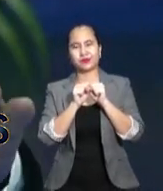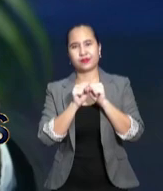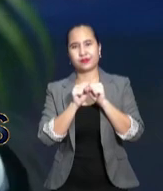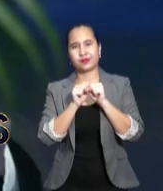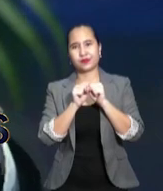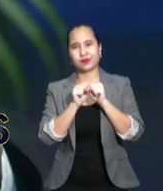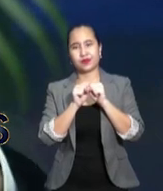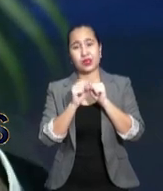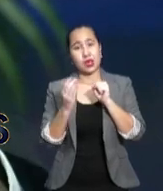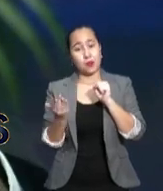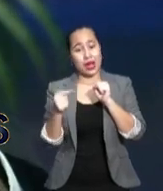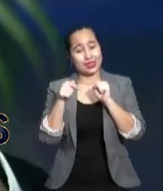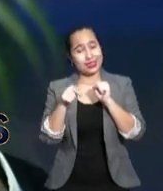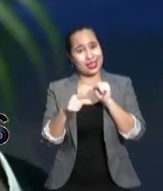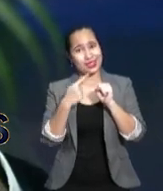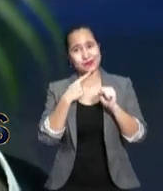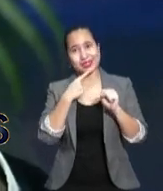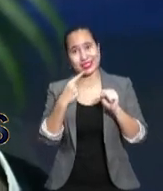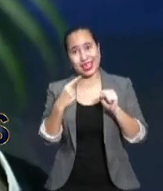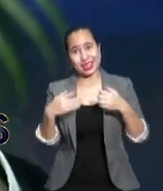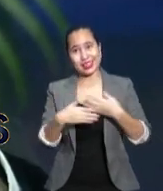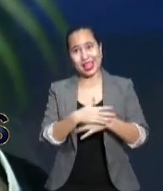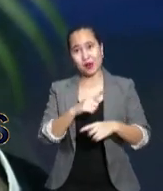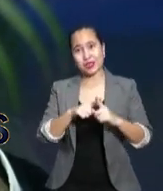Maar dat betekent, dames en heren,